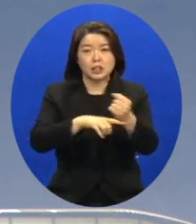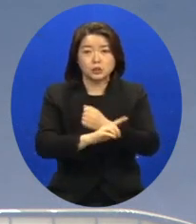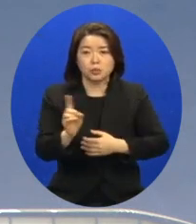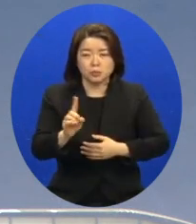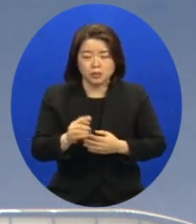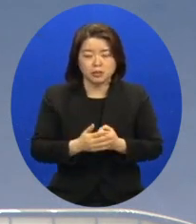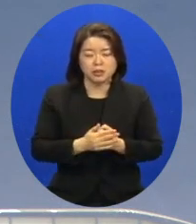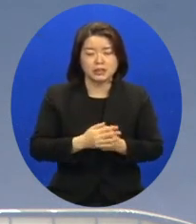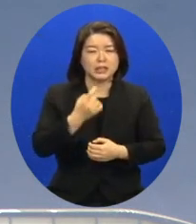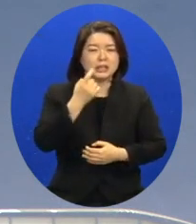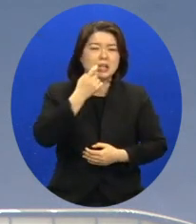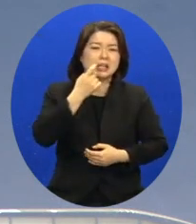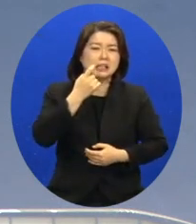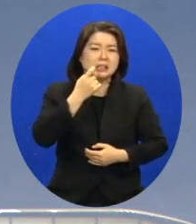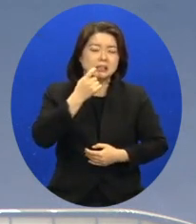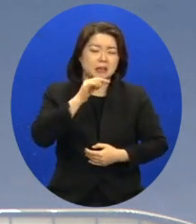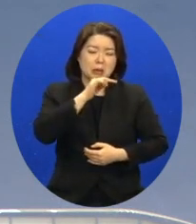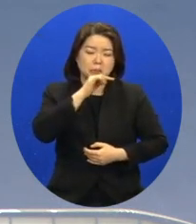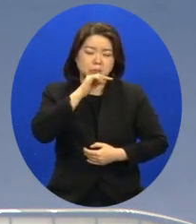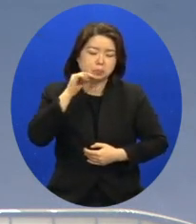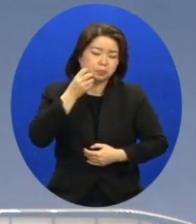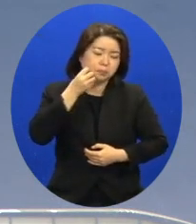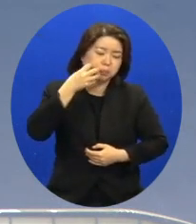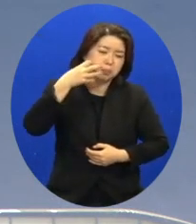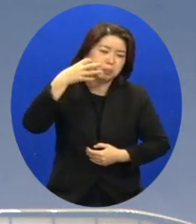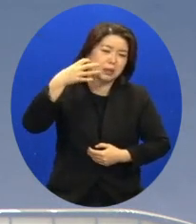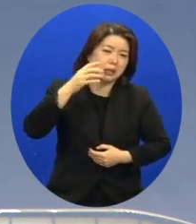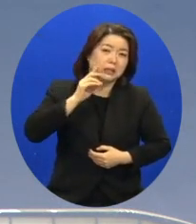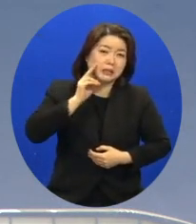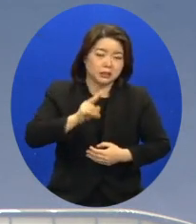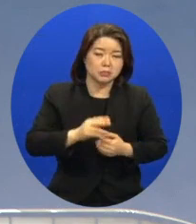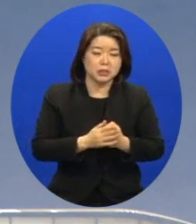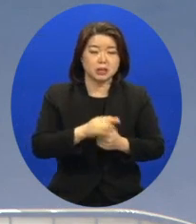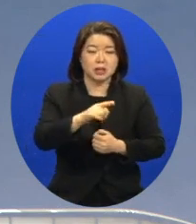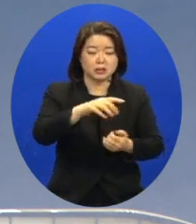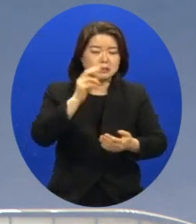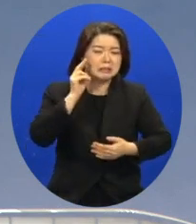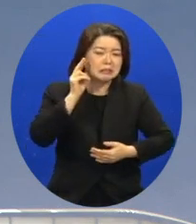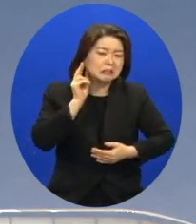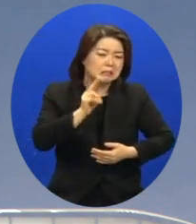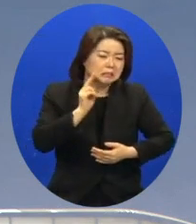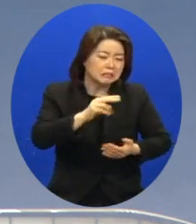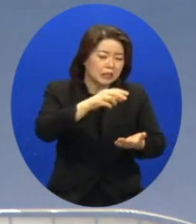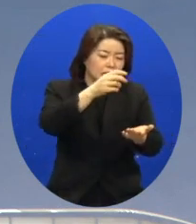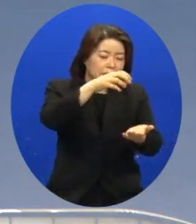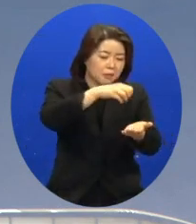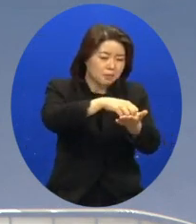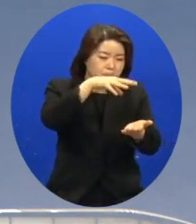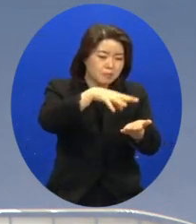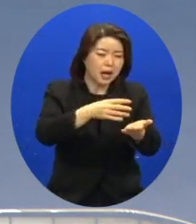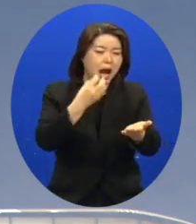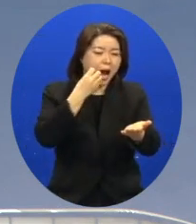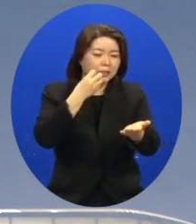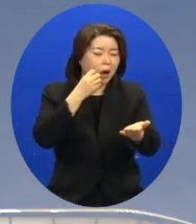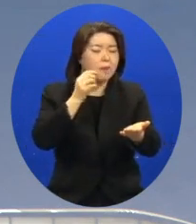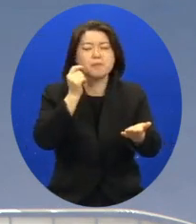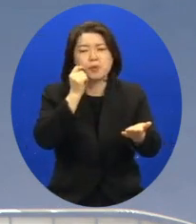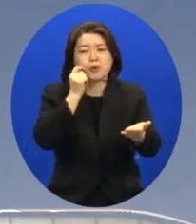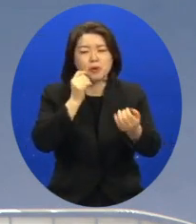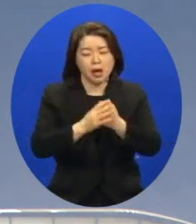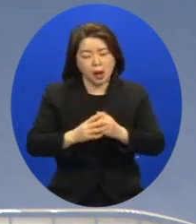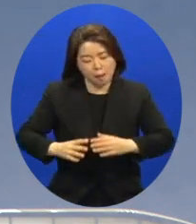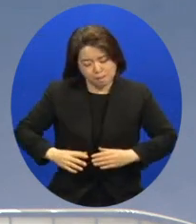제가 이에 염증이 심해서 그 베이글을 도무지 씹어 먹을 수가 없는 형편입니다. 하도 배가